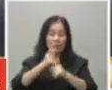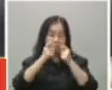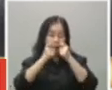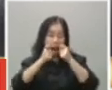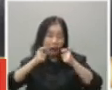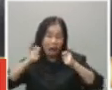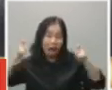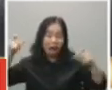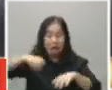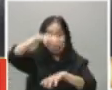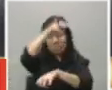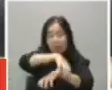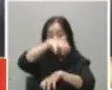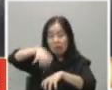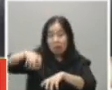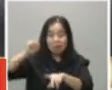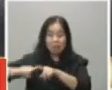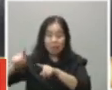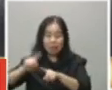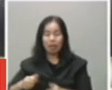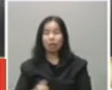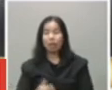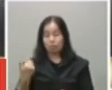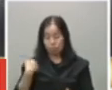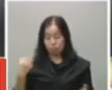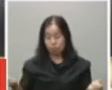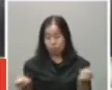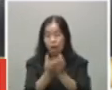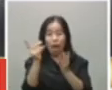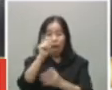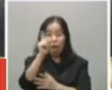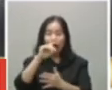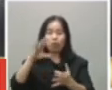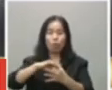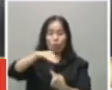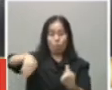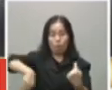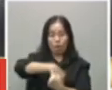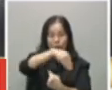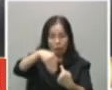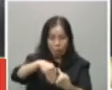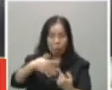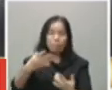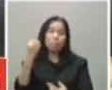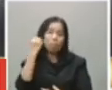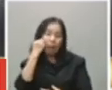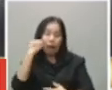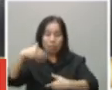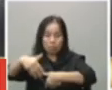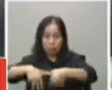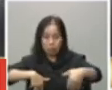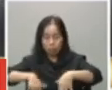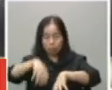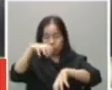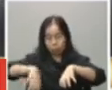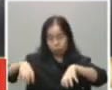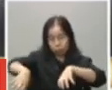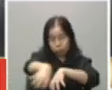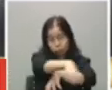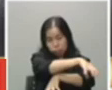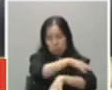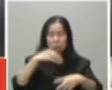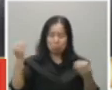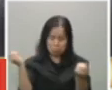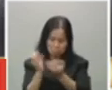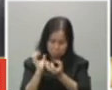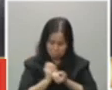ายเนี่ยนะครับมันมีผลกระทบต่อสิ่งแวดล้อมมีผลกระทบต่อพี่น้องประชาชนแทบทั้งสิ้นครับเ